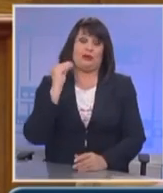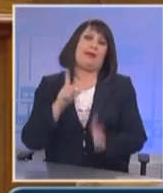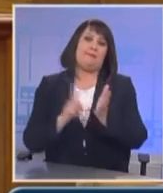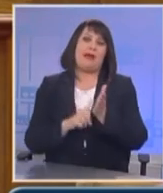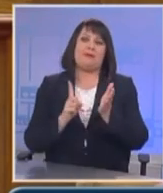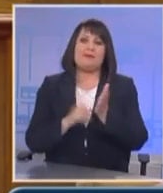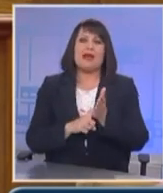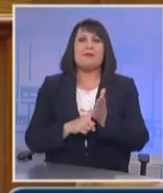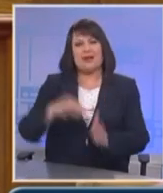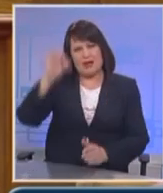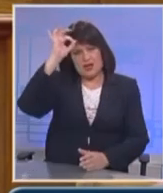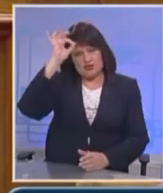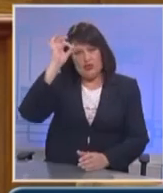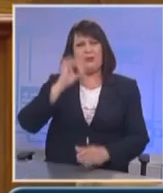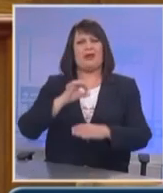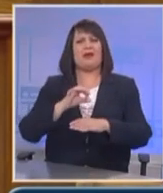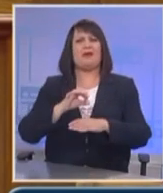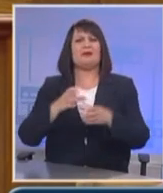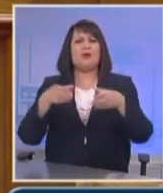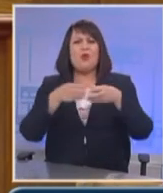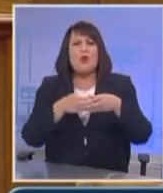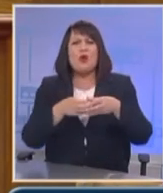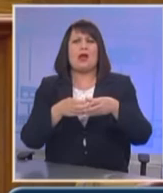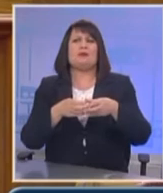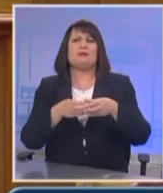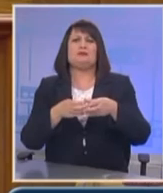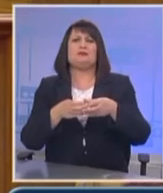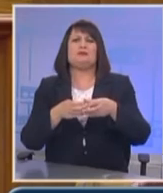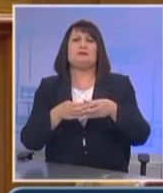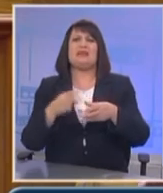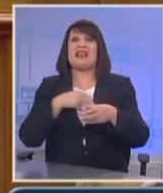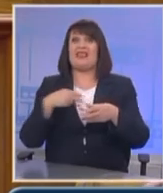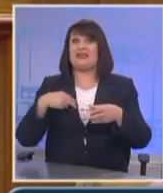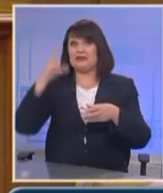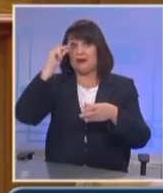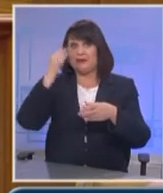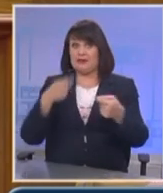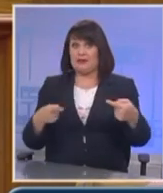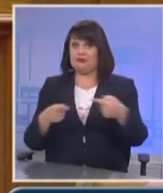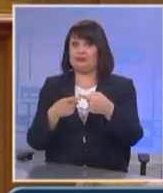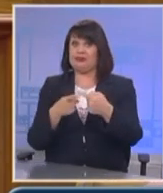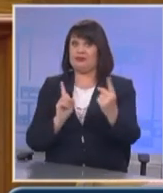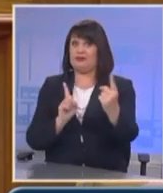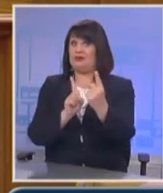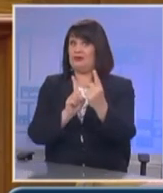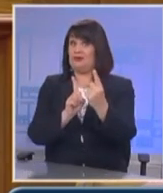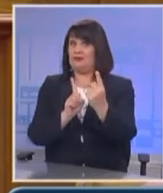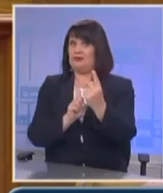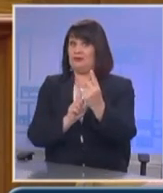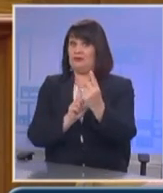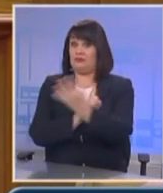τα σώματα ασφαλείας να είναι απέναντι από τους καθηγητές πανεπιστημίων.